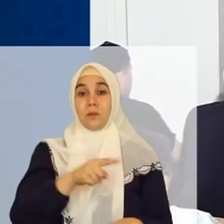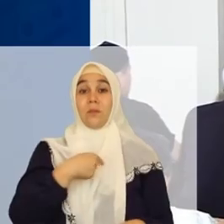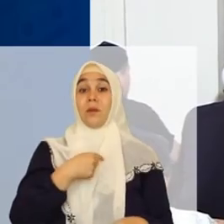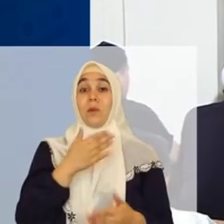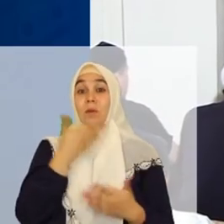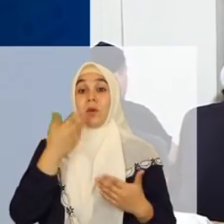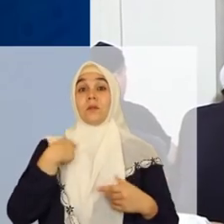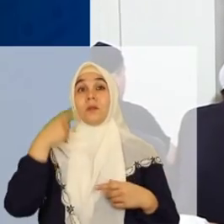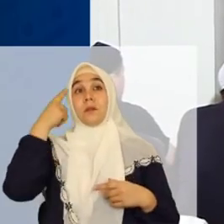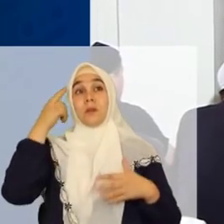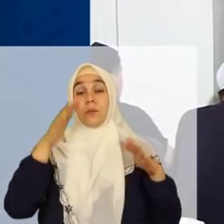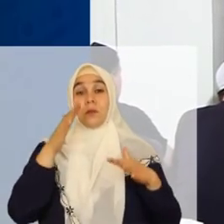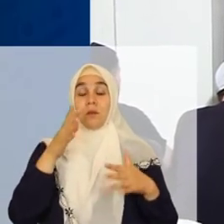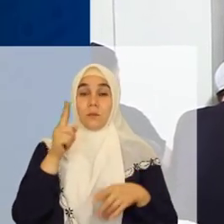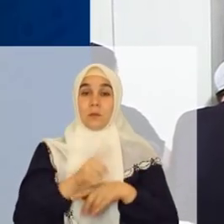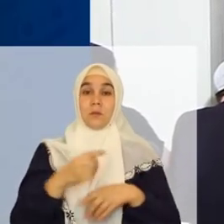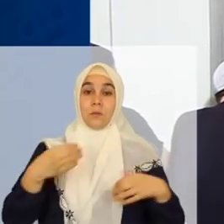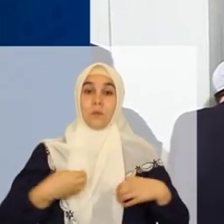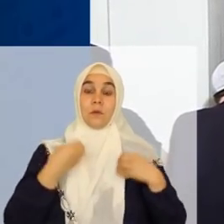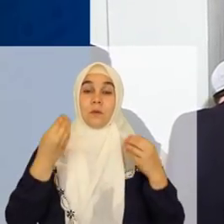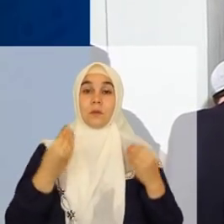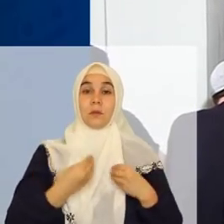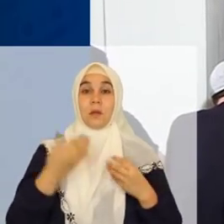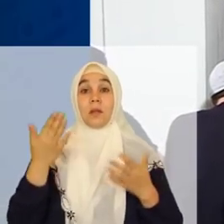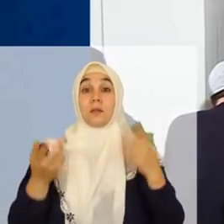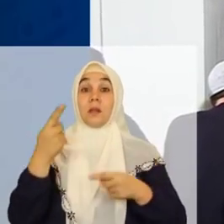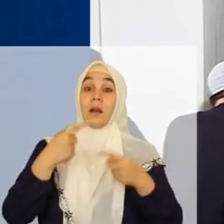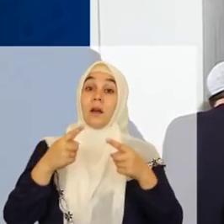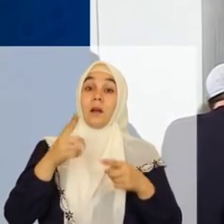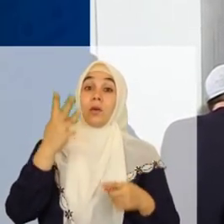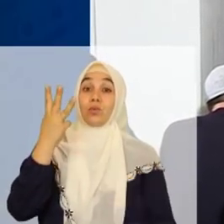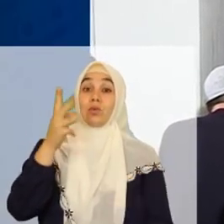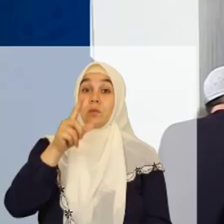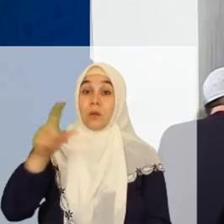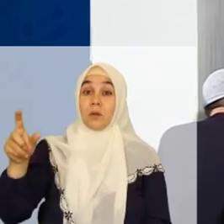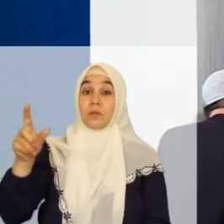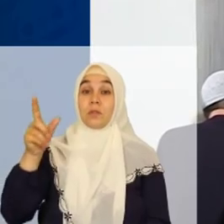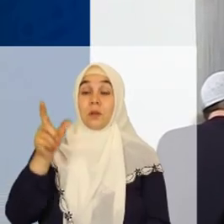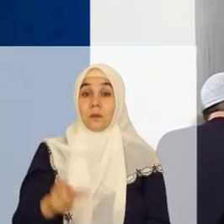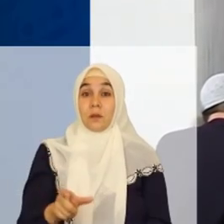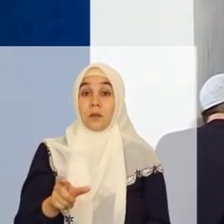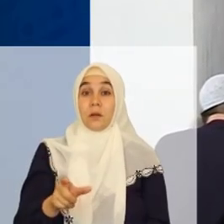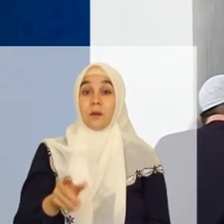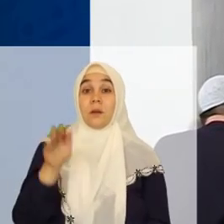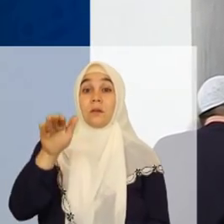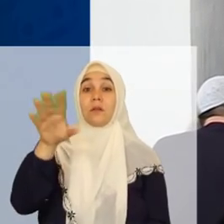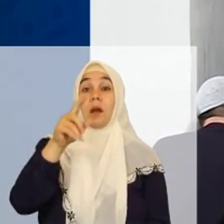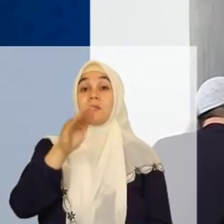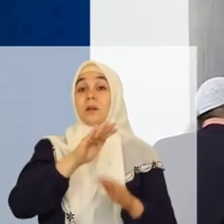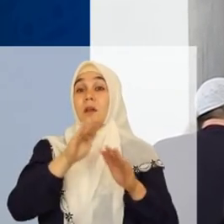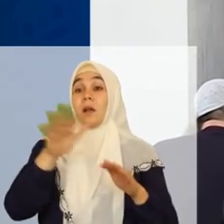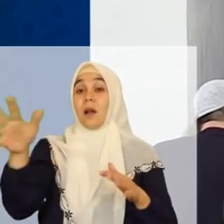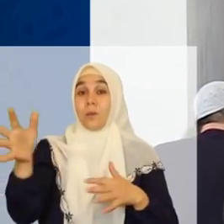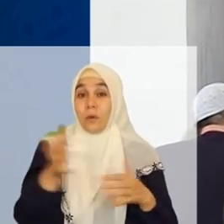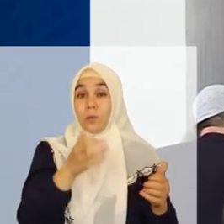men bo'lmasam edim deb qo'rqsin. Yoki aksincha e'lon bo'ldi. Oh, hojilar, hammalarning